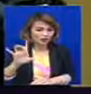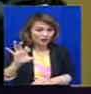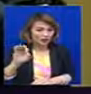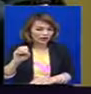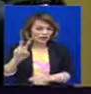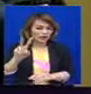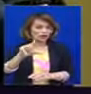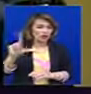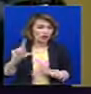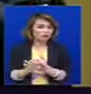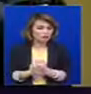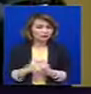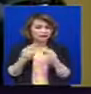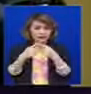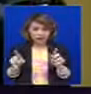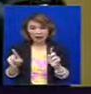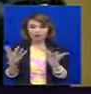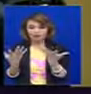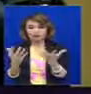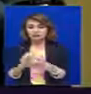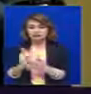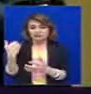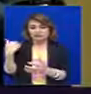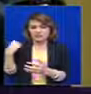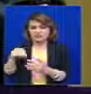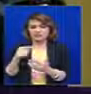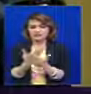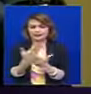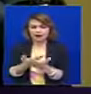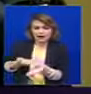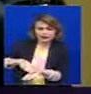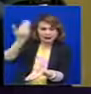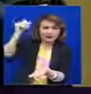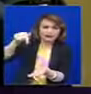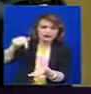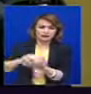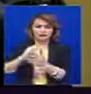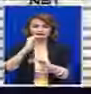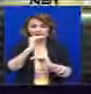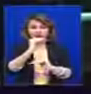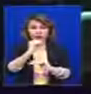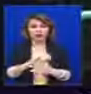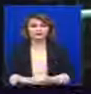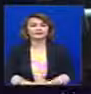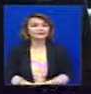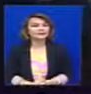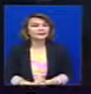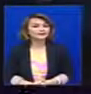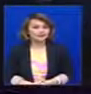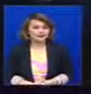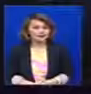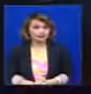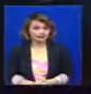2,892 ตันนะครับแต่ว่าผลก็จะทำให้ในเรื่องของราคายางมันเกินราคาที่ทางเราได้มีการกำหนด สำหรับ